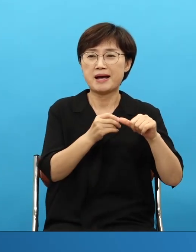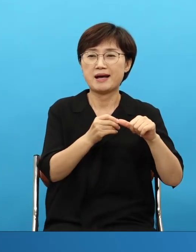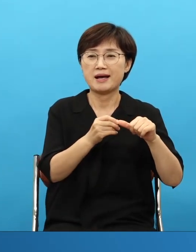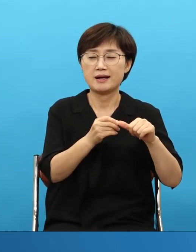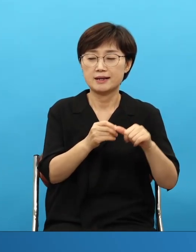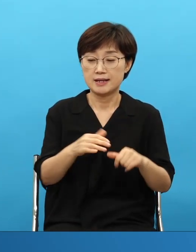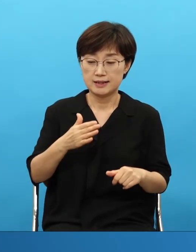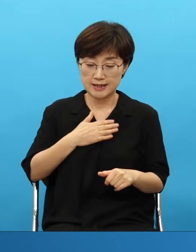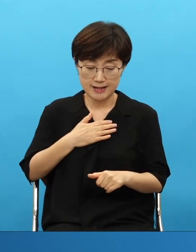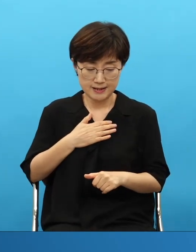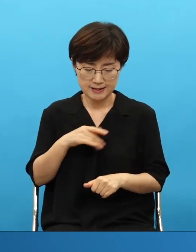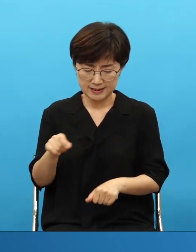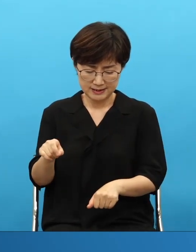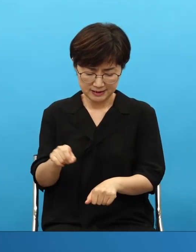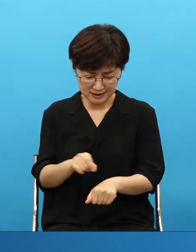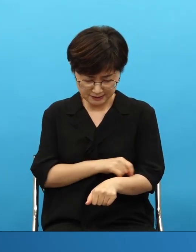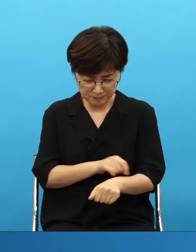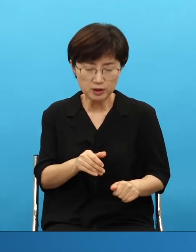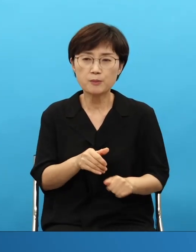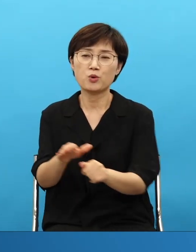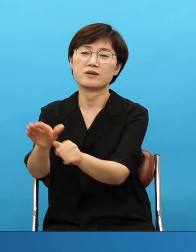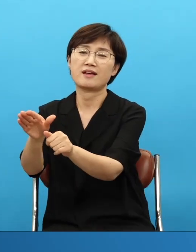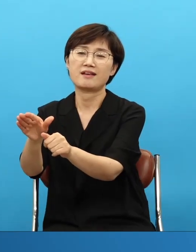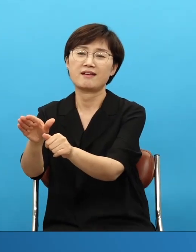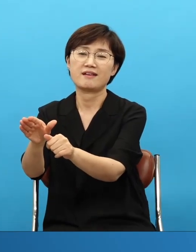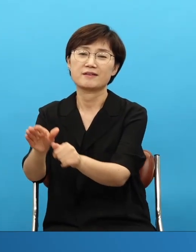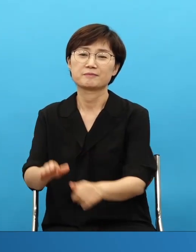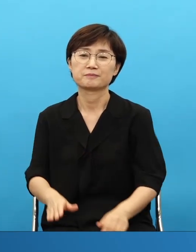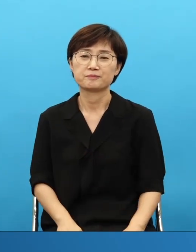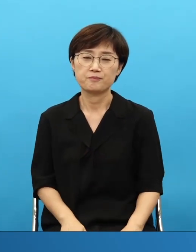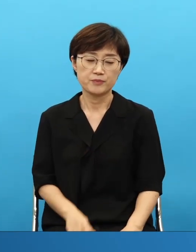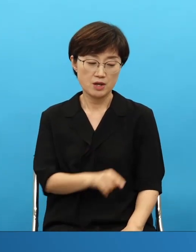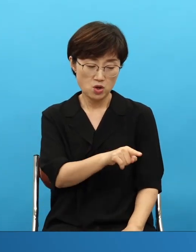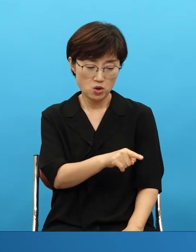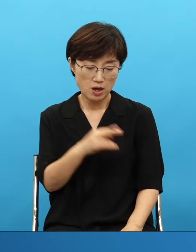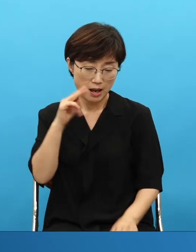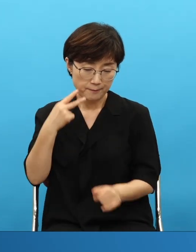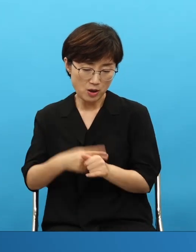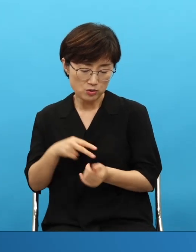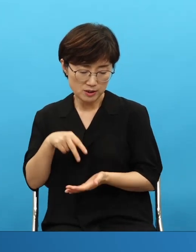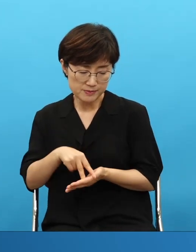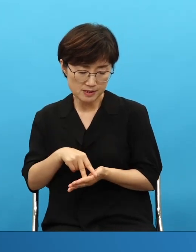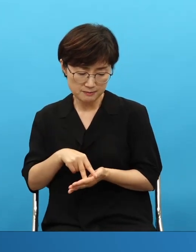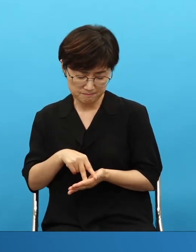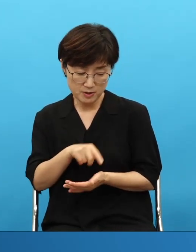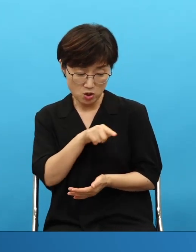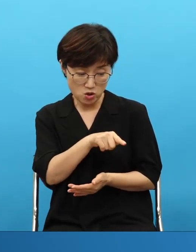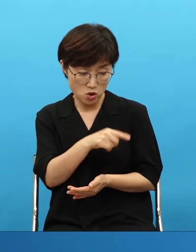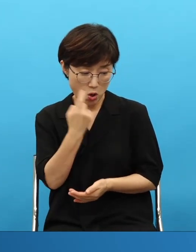자. 特意把他打发到你们那里去. 사람이요. 특별할 때 생각나는 사람 있습니다.